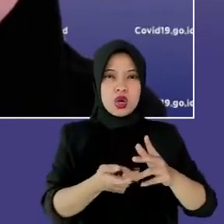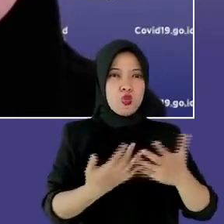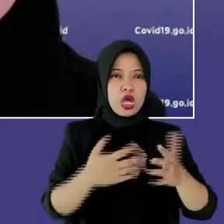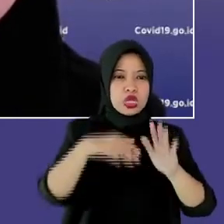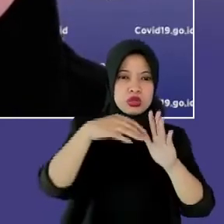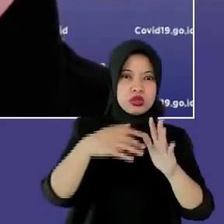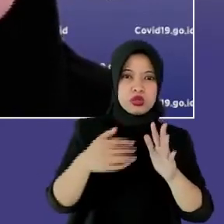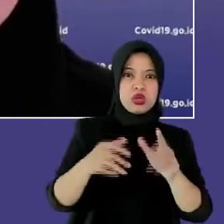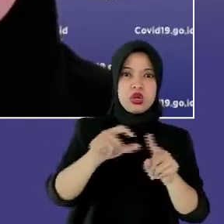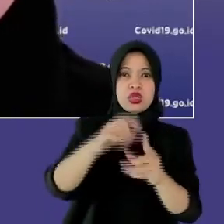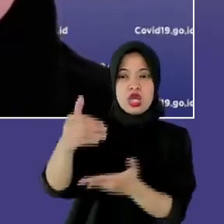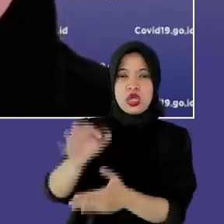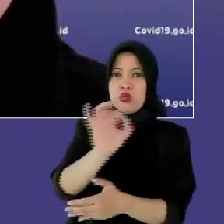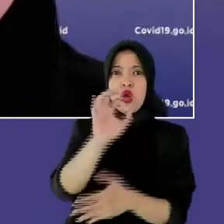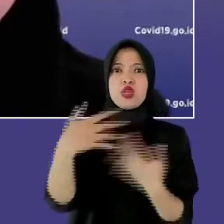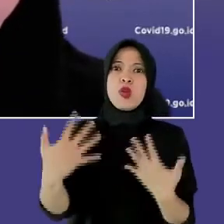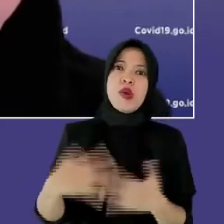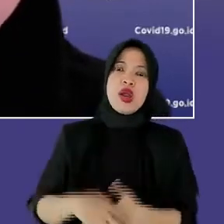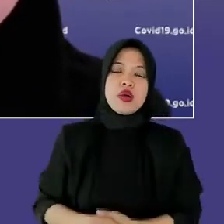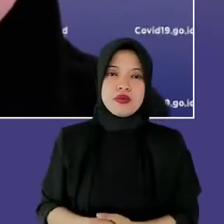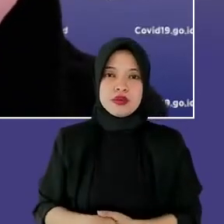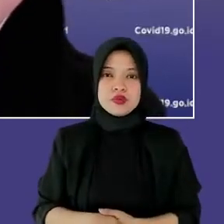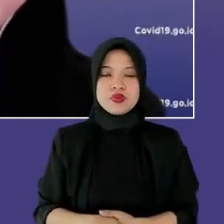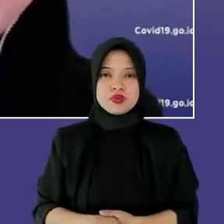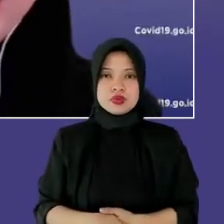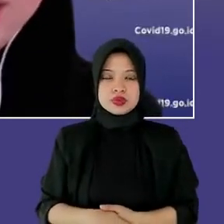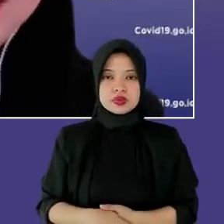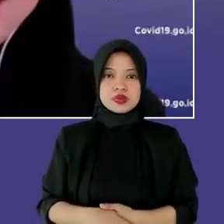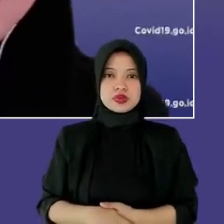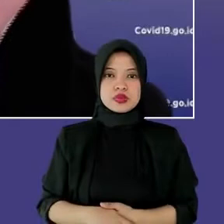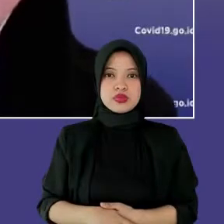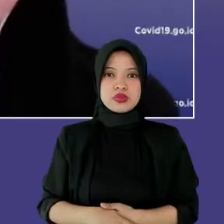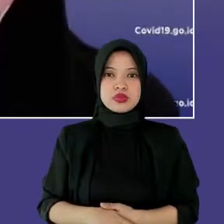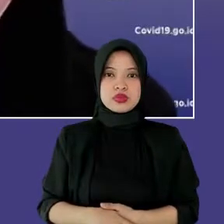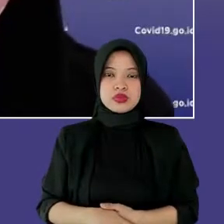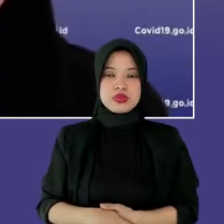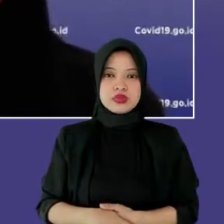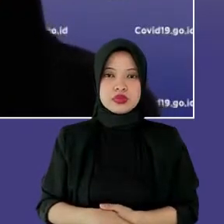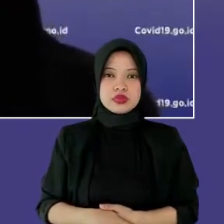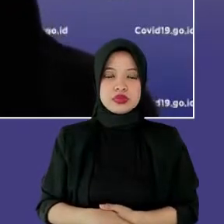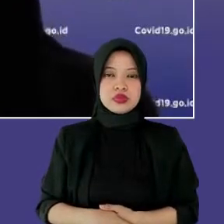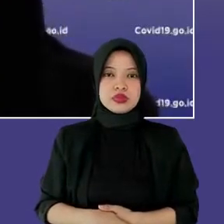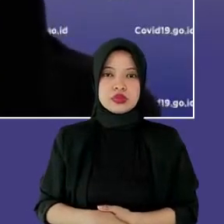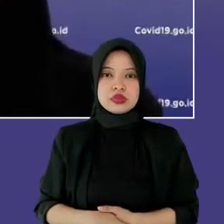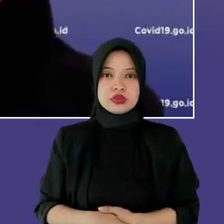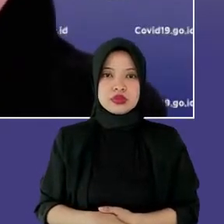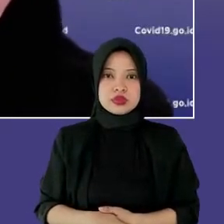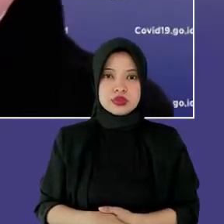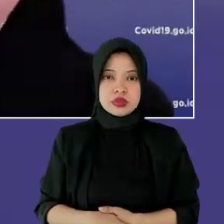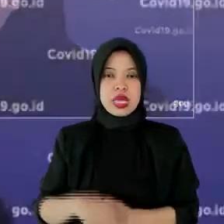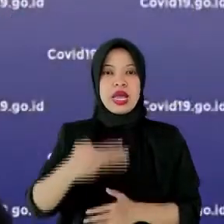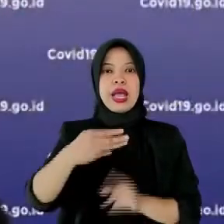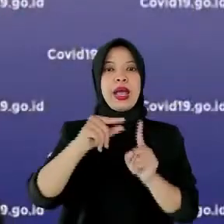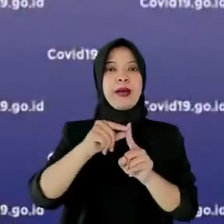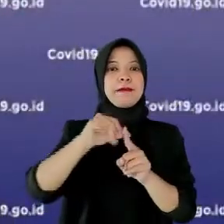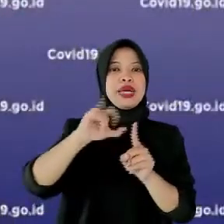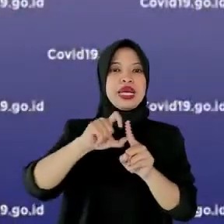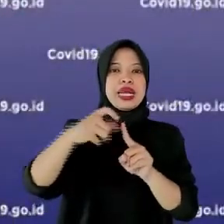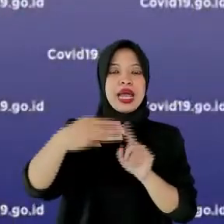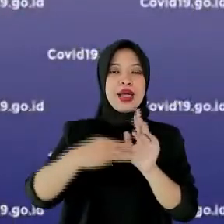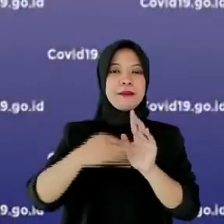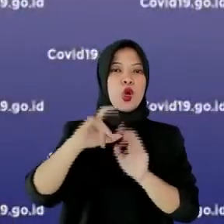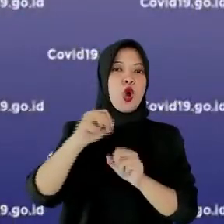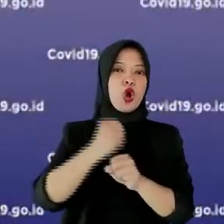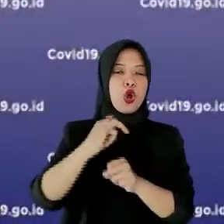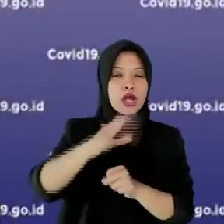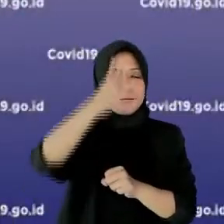bisa kemudian diterima data tersebut, atau bagaimana? Iya, jadi kalau kita pahami gitu ya, kalau dari sisi epidemiologi kita paham bahwa data